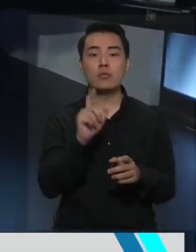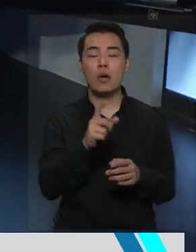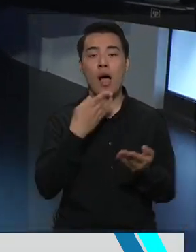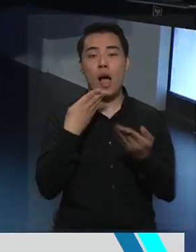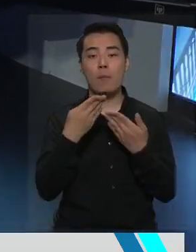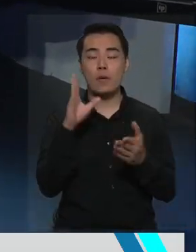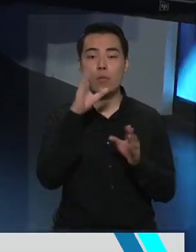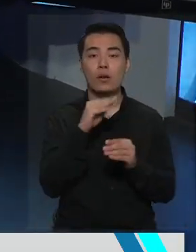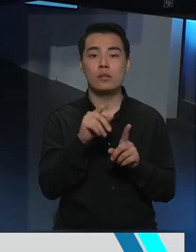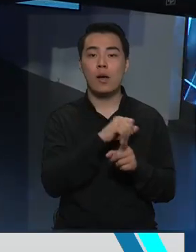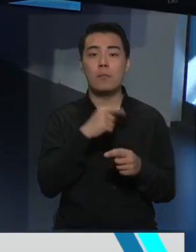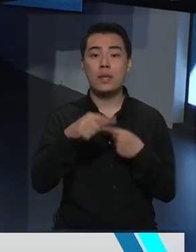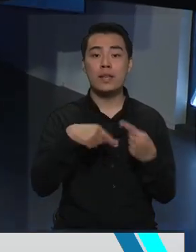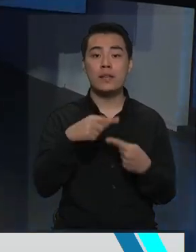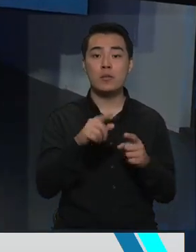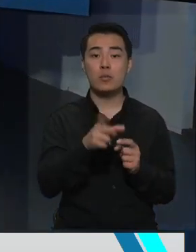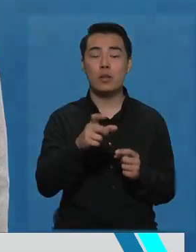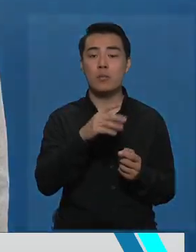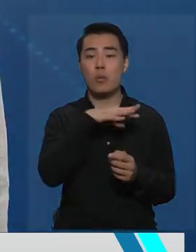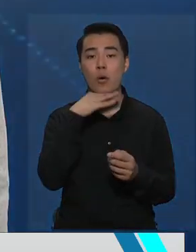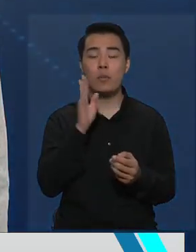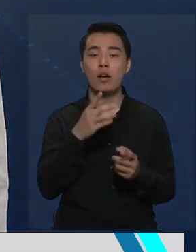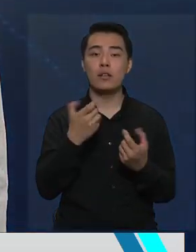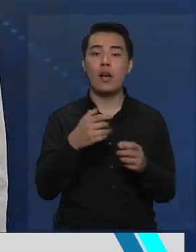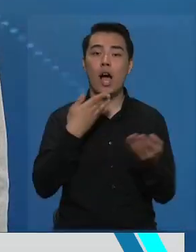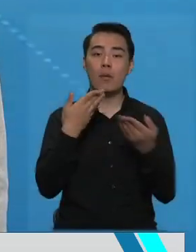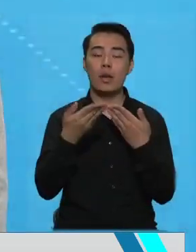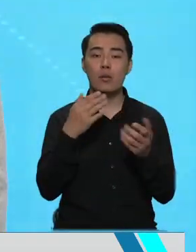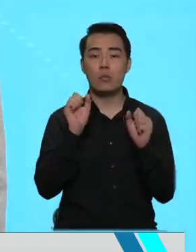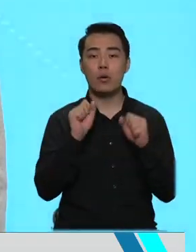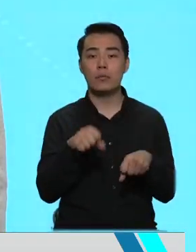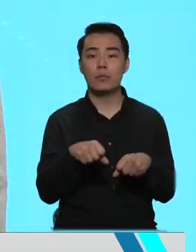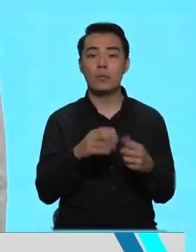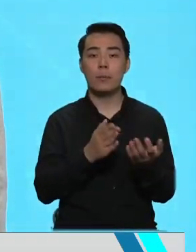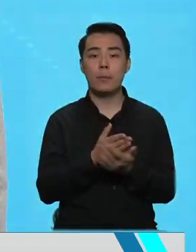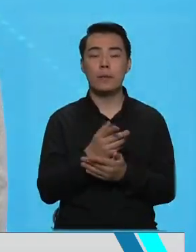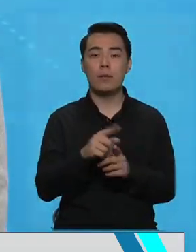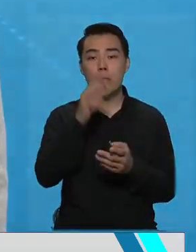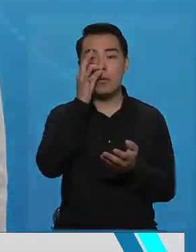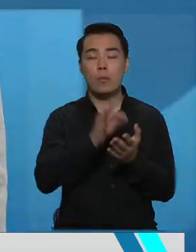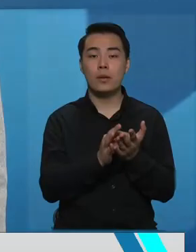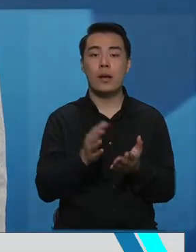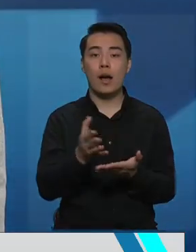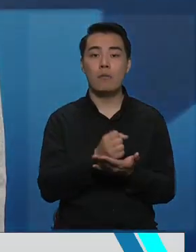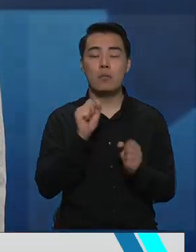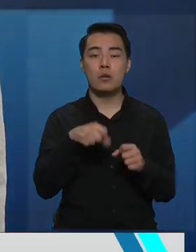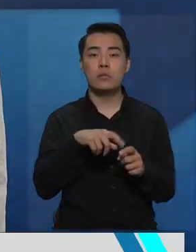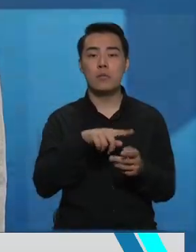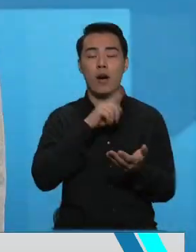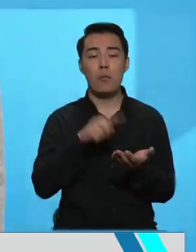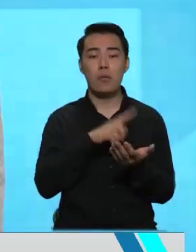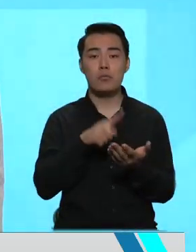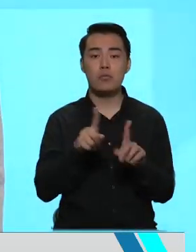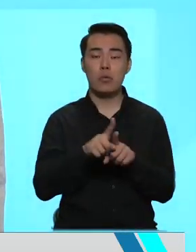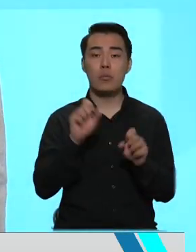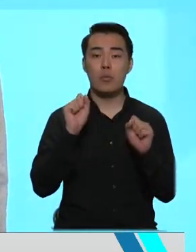успешных очень успешных известных людей с которыми можно просто пообщаться на практике какого-то опыта задать любой вопрос и Вот